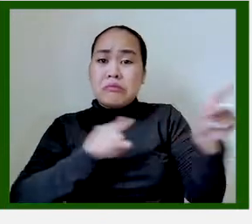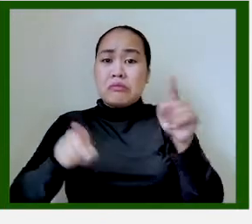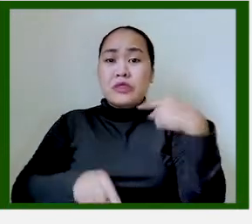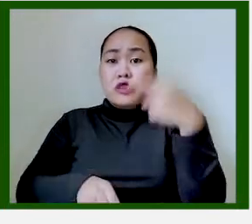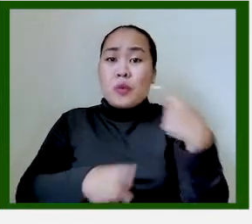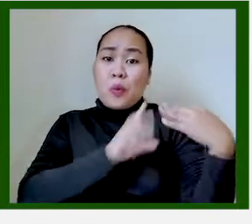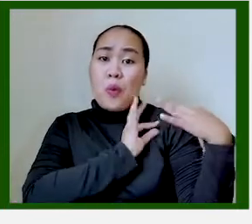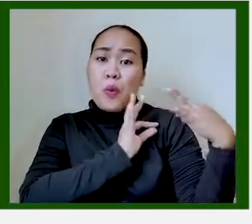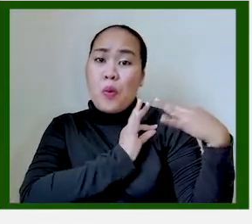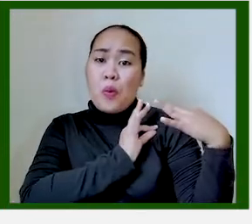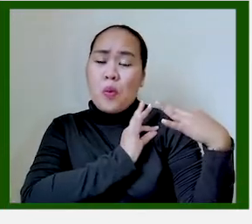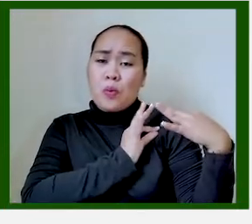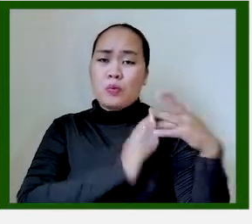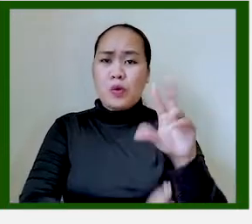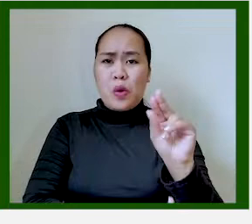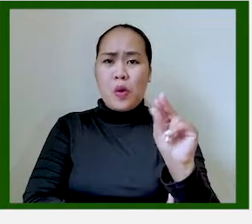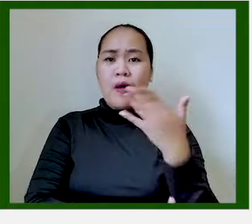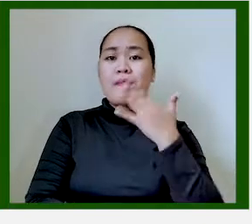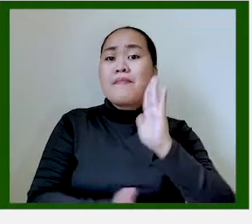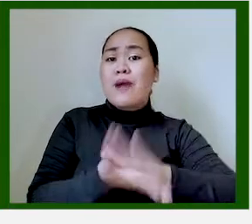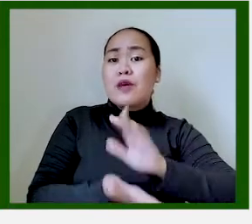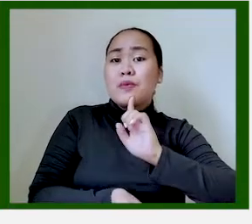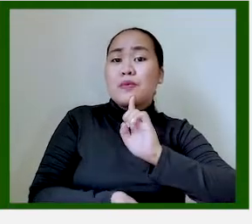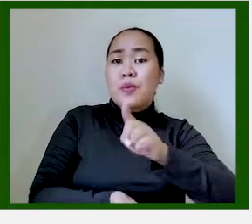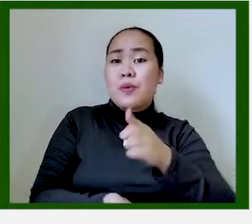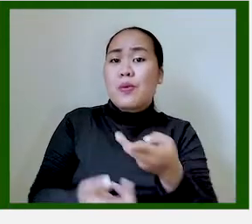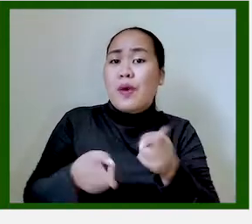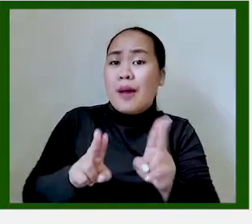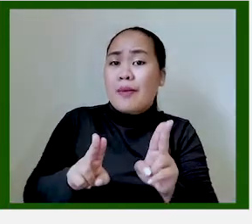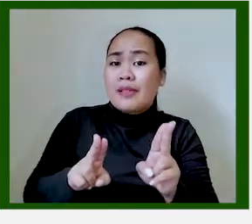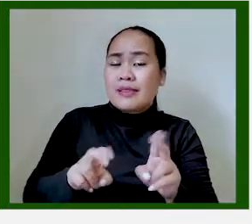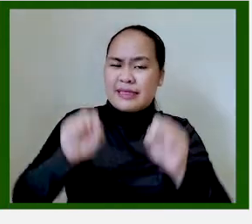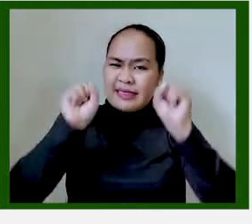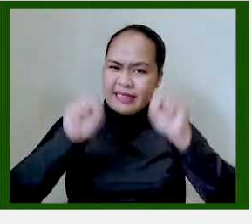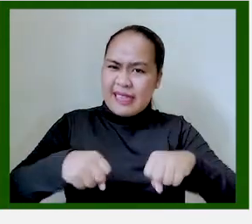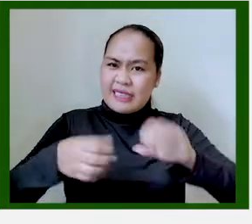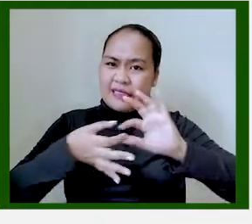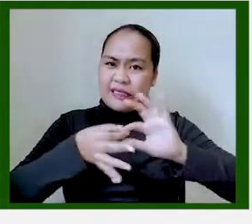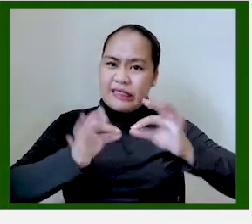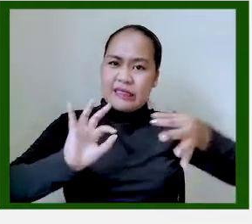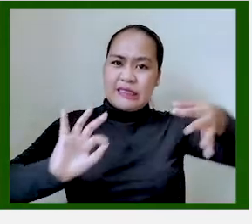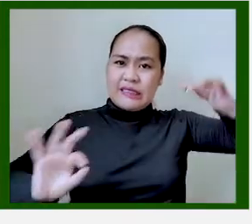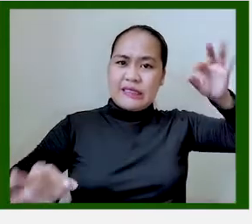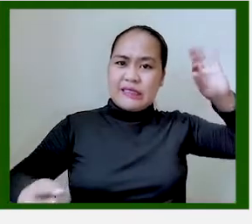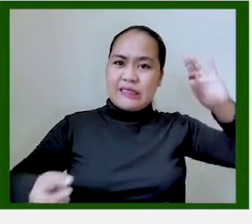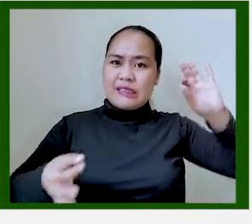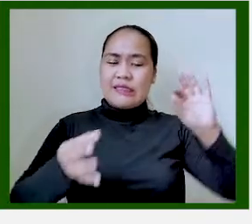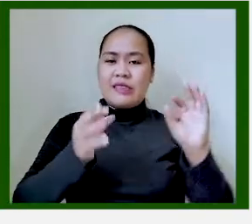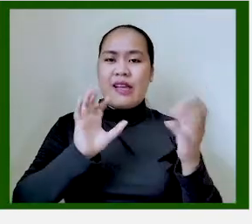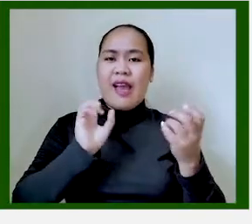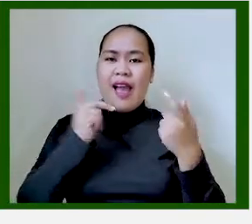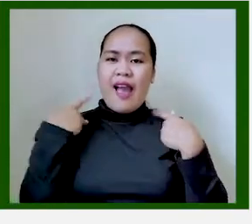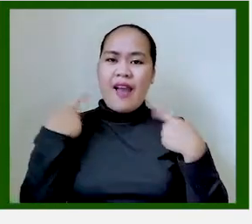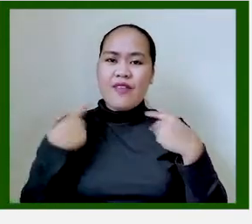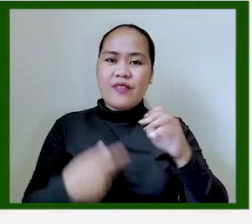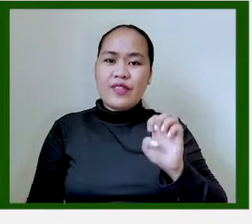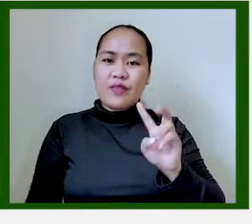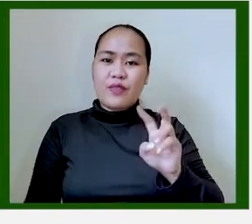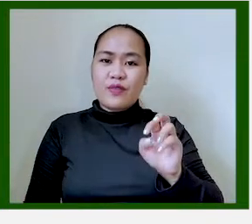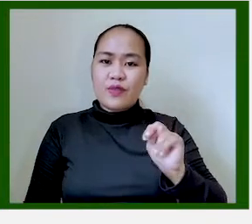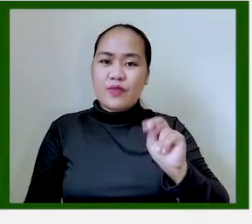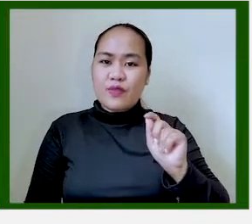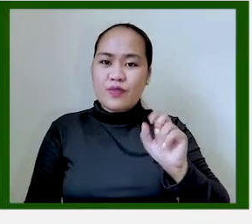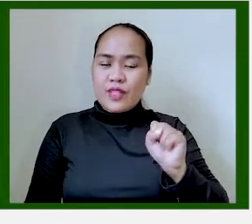no. Ang masama lang sa nangyari talaga, chain of events, kumbaga chain reaction, no. So there are